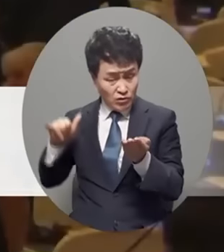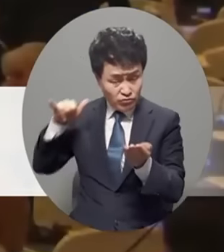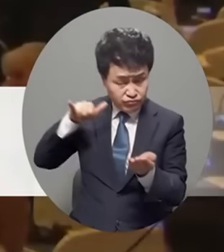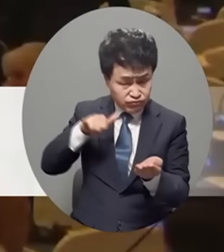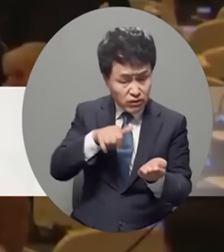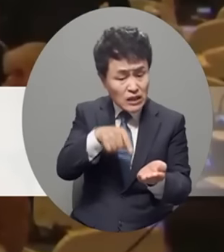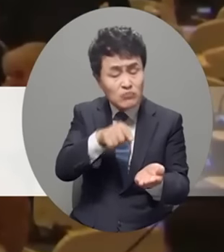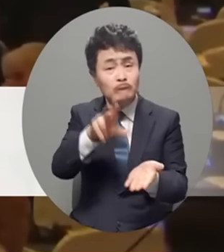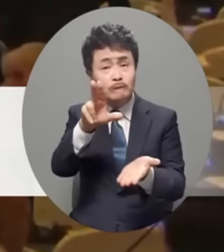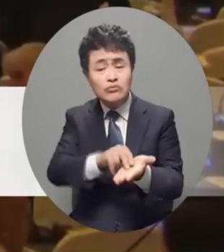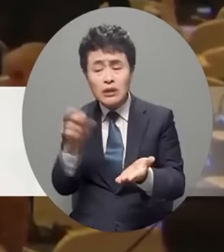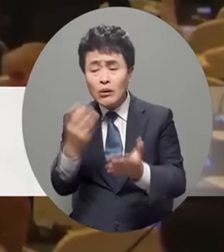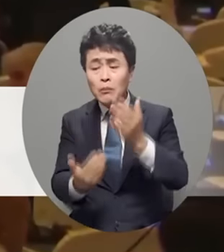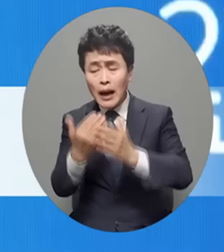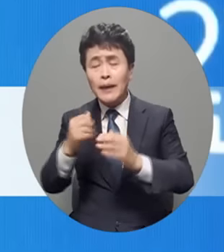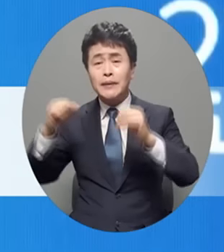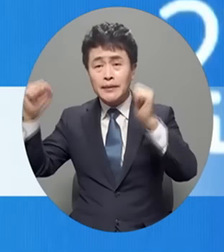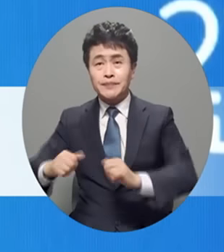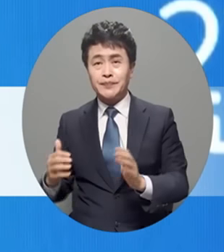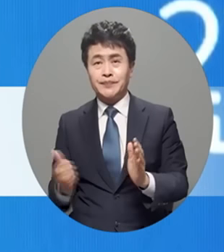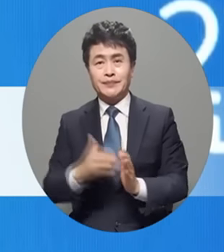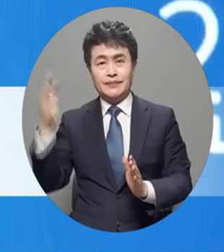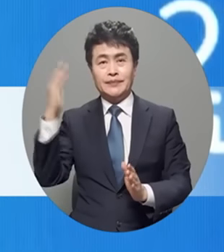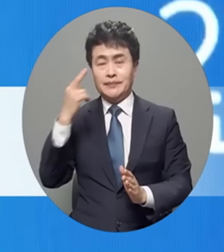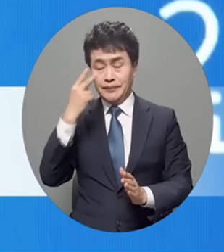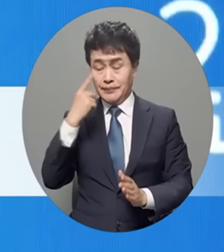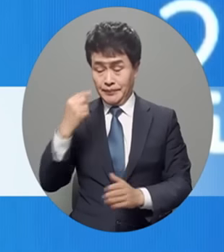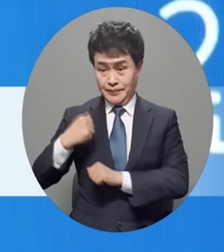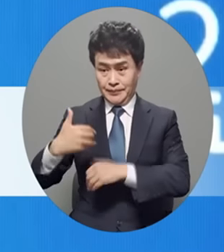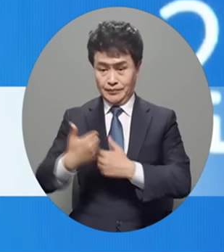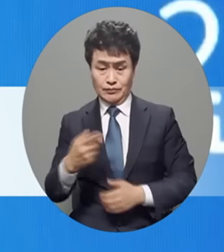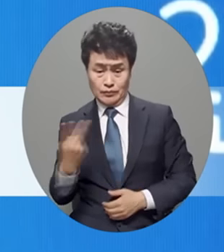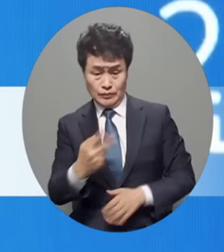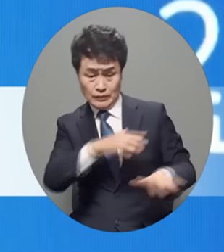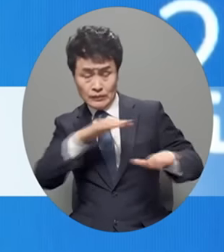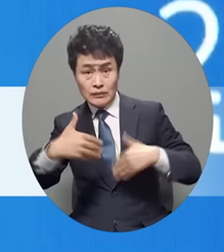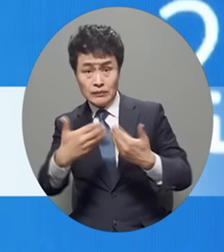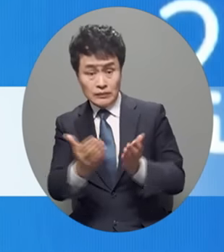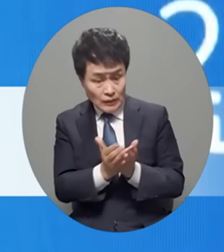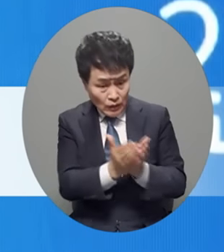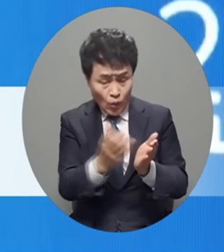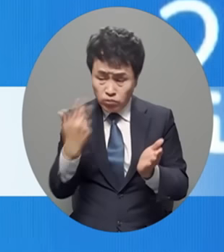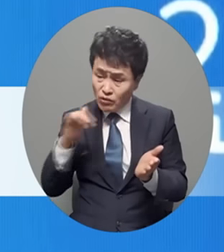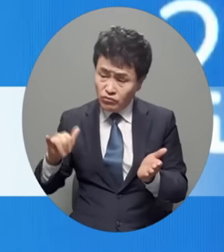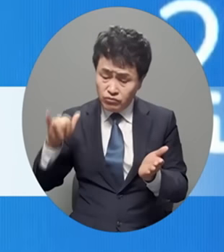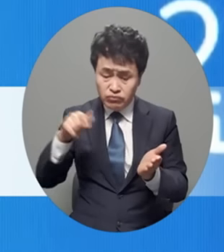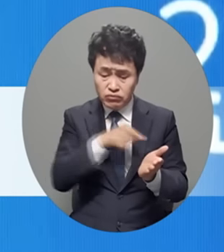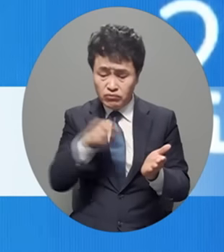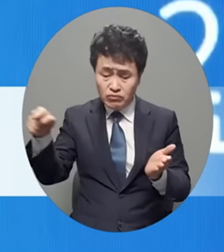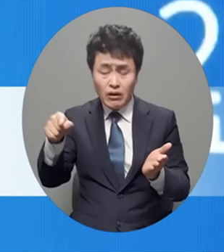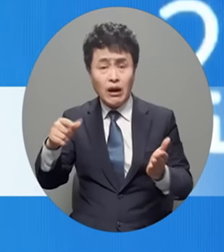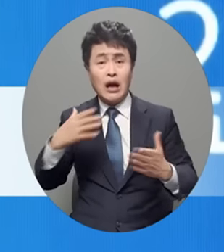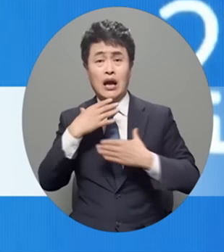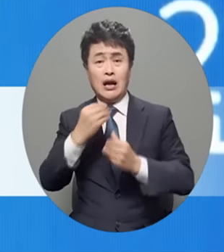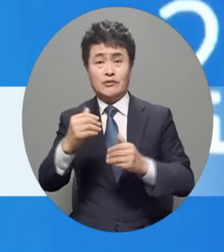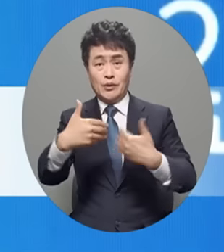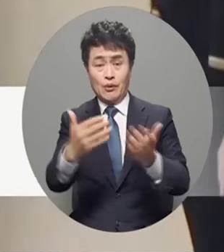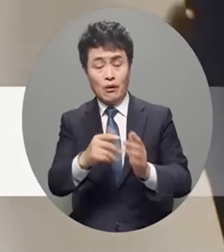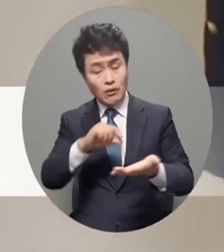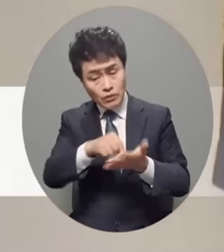대책에 합의했습니다. 한일 국방장관은 양국 해상에서 함정, 항공기간 안전거리를 유지하고 적절한